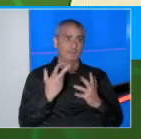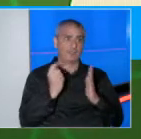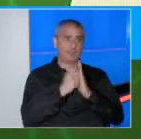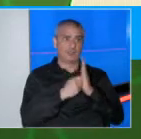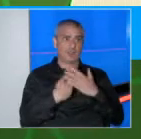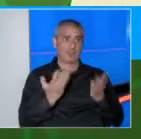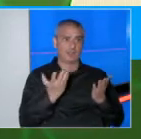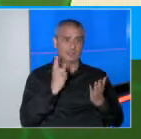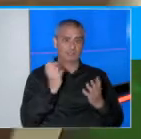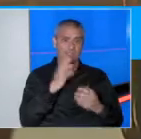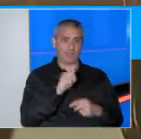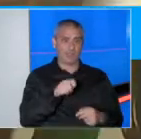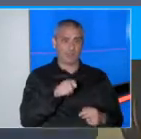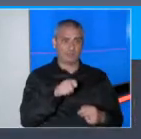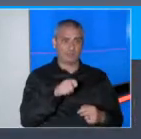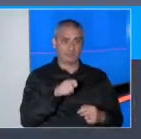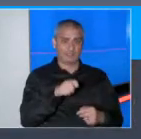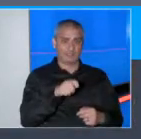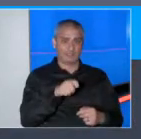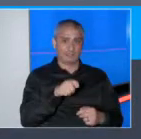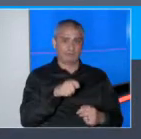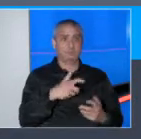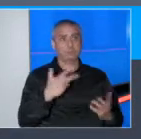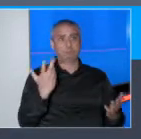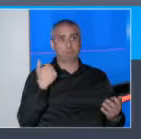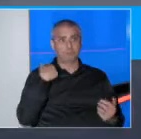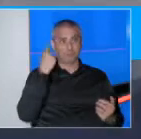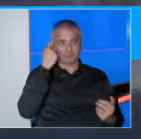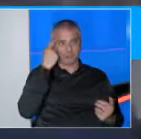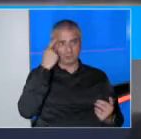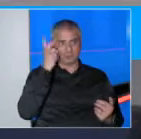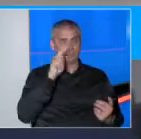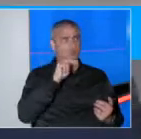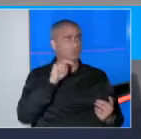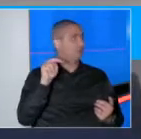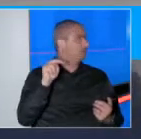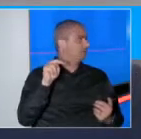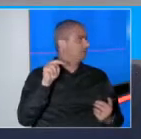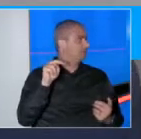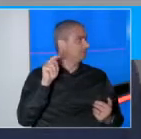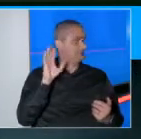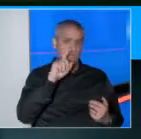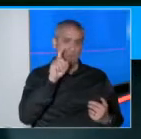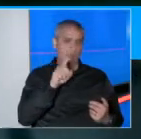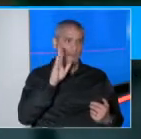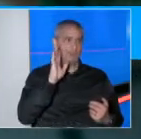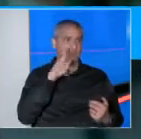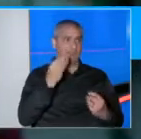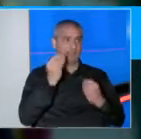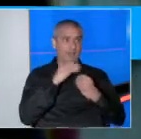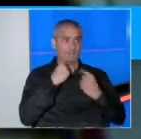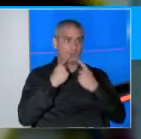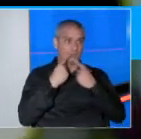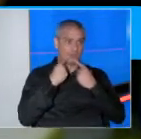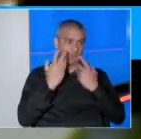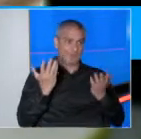תקנות שצריכות להגיע לכנסת? אני חושב שיש סוגיות שונות שיכול להיות שיצטרכו להגיע